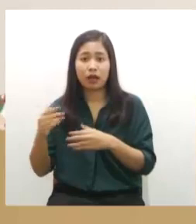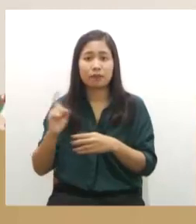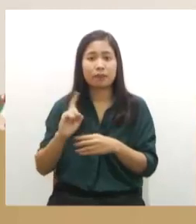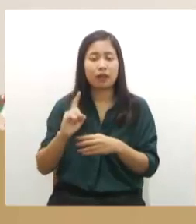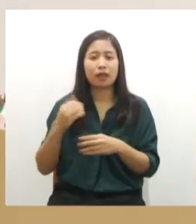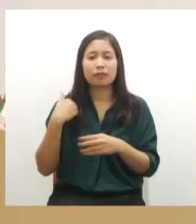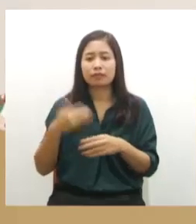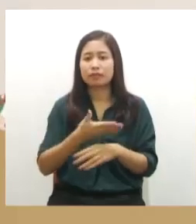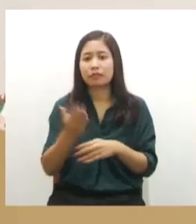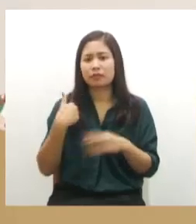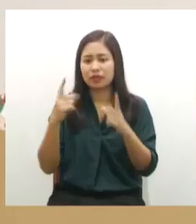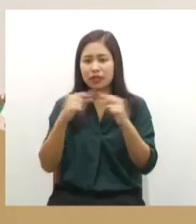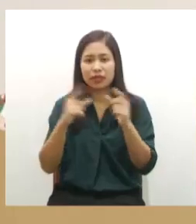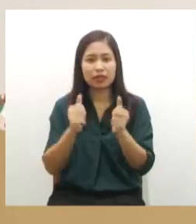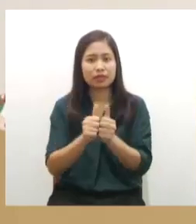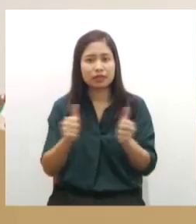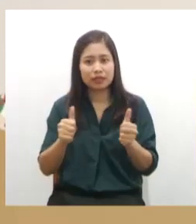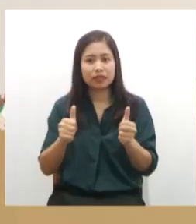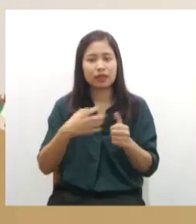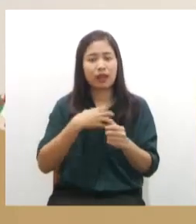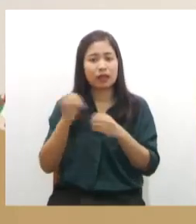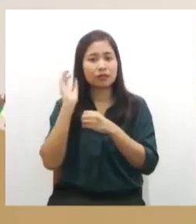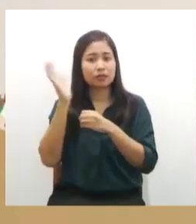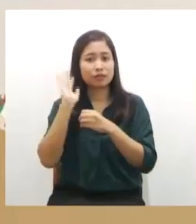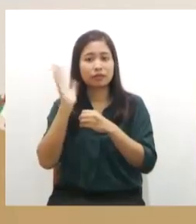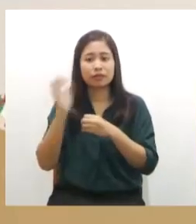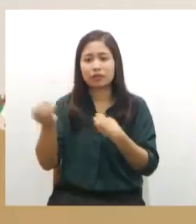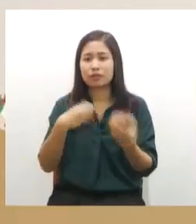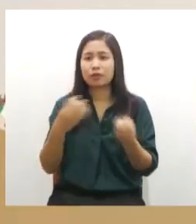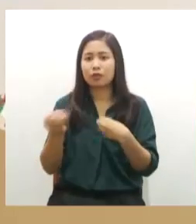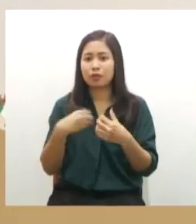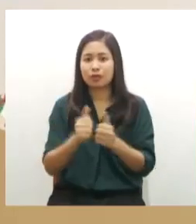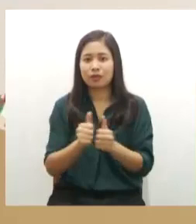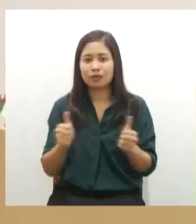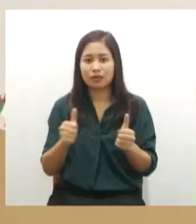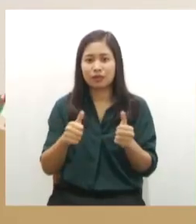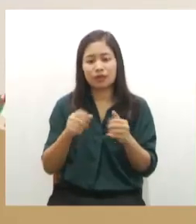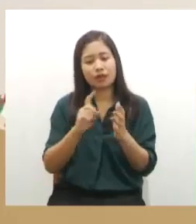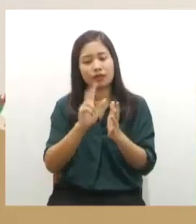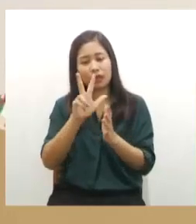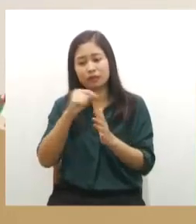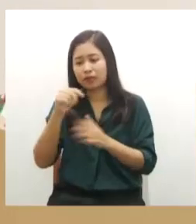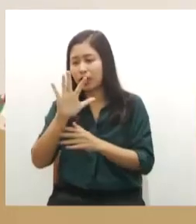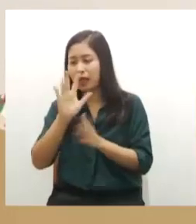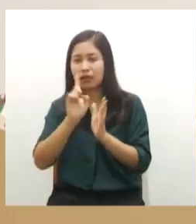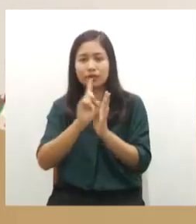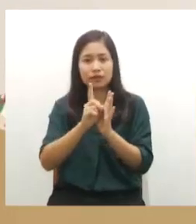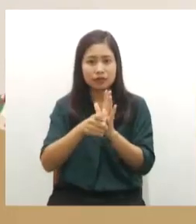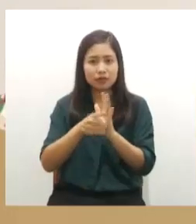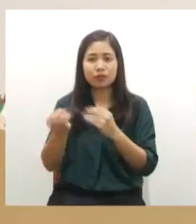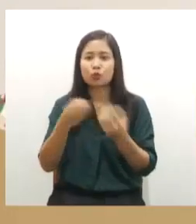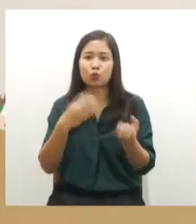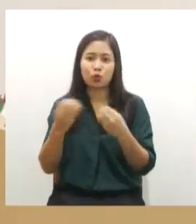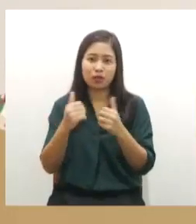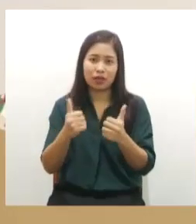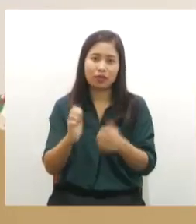านใดนะคะมีเรื่องราวดีๆจะส่งมาเพื่อประชาสัมพันธ์ผ่านทางรายการผู้เช่าข่าวโรงเรียนของเราความยาวประมาณ 3-5 นาทีนะคะสามารถส่งมาได้